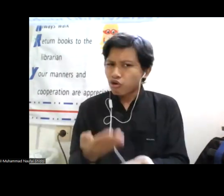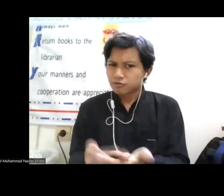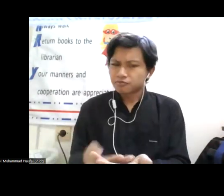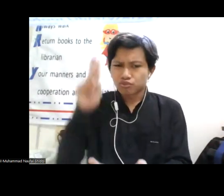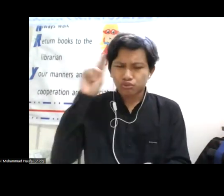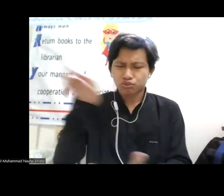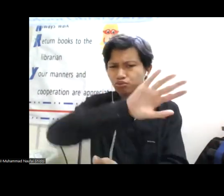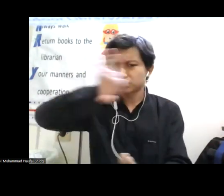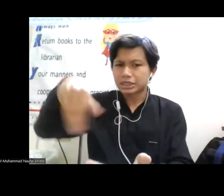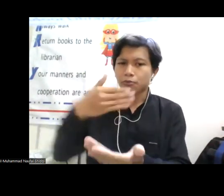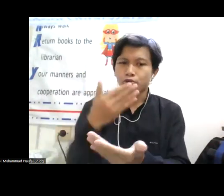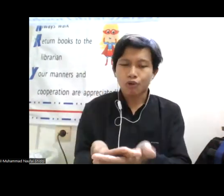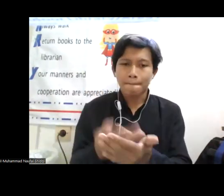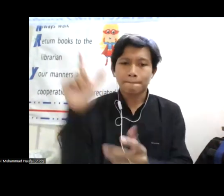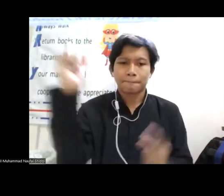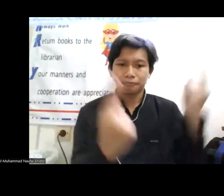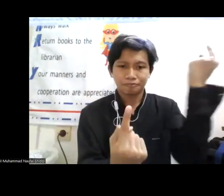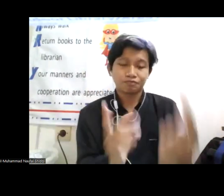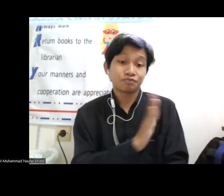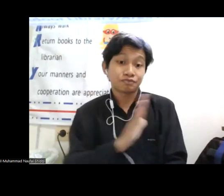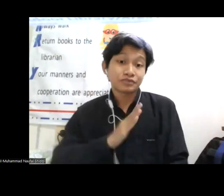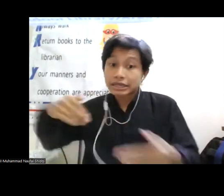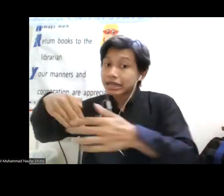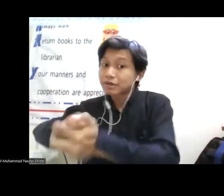seluruh peserta webinar termasuk